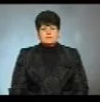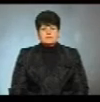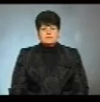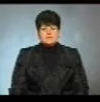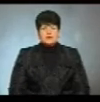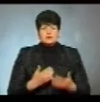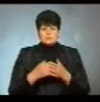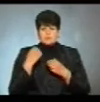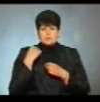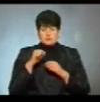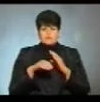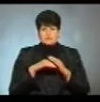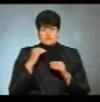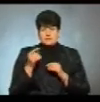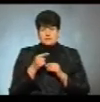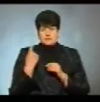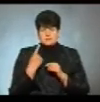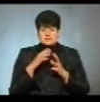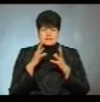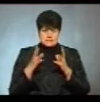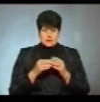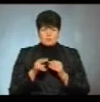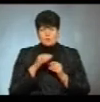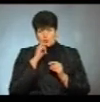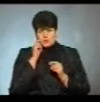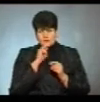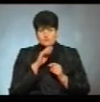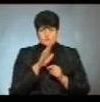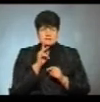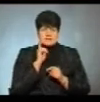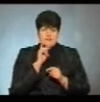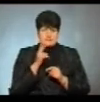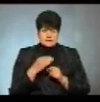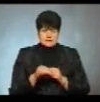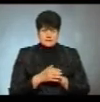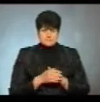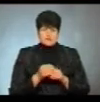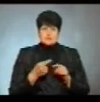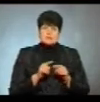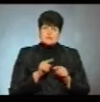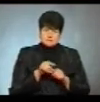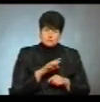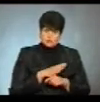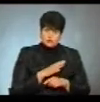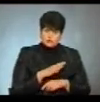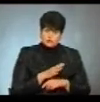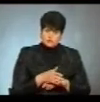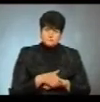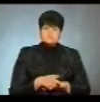Отже, переможець виборів на Тернопільщині, як і загалом по Україні, Володимир Зеленський. Чи це було очікувано?